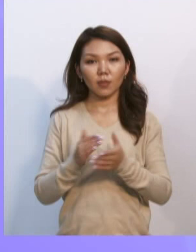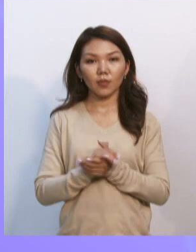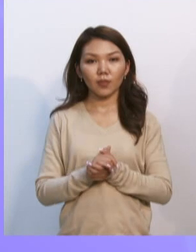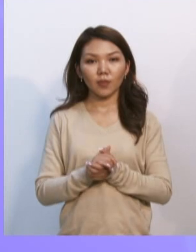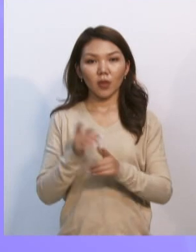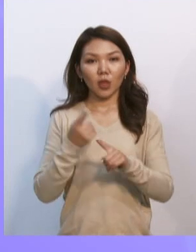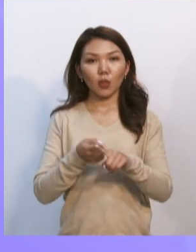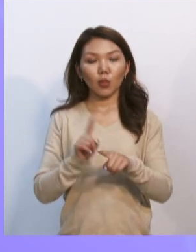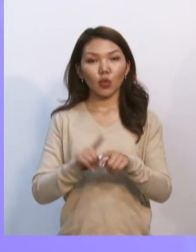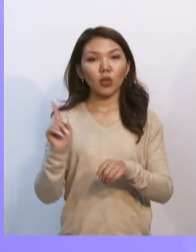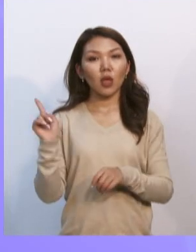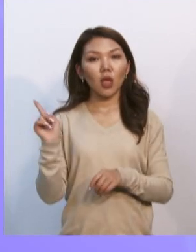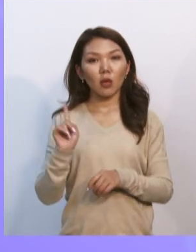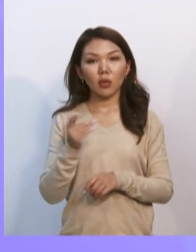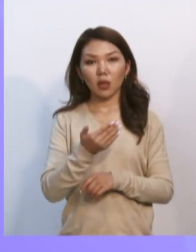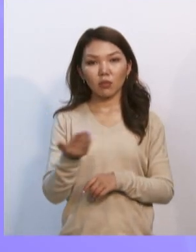Бул эмне?